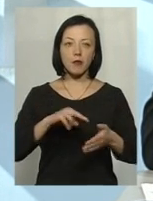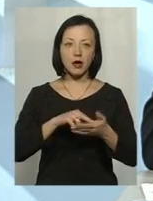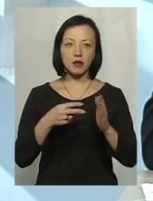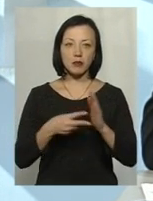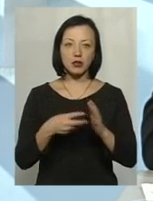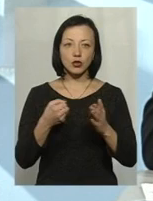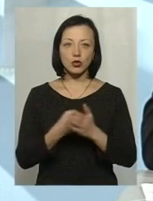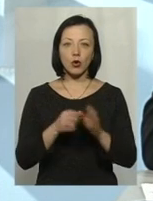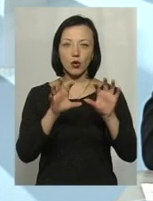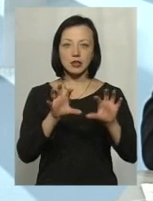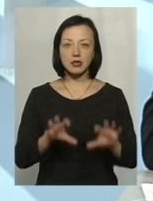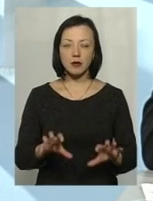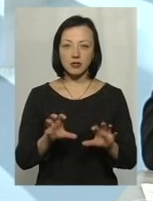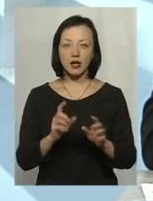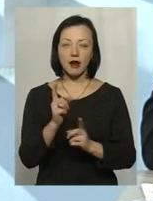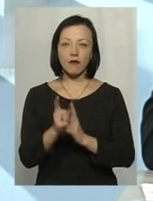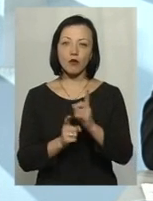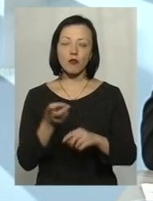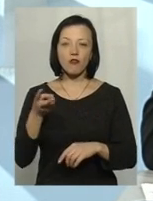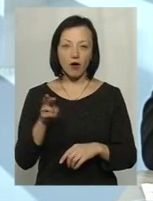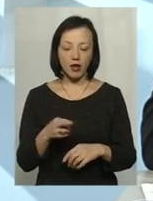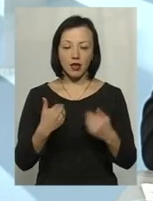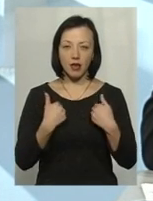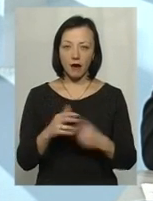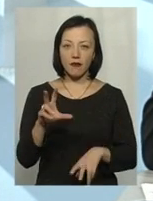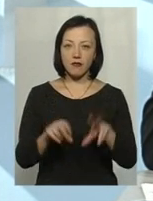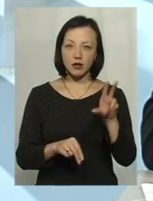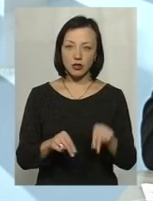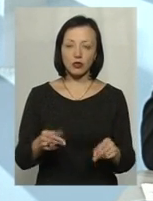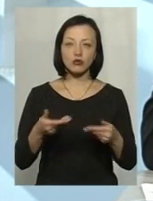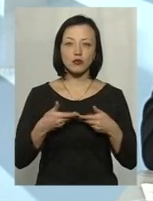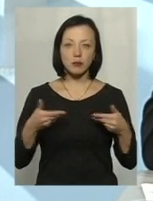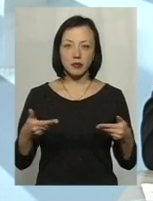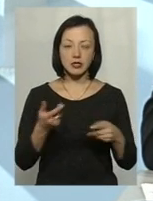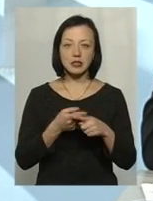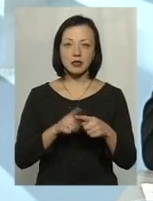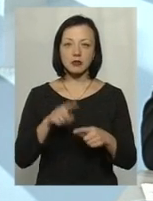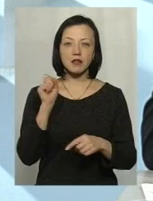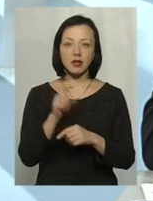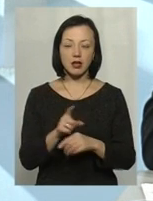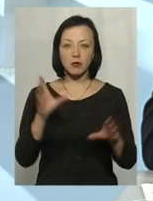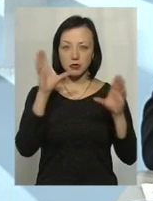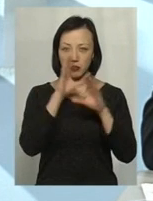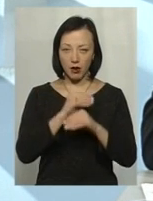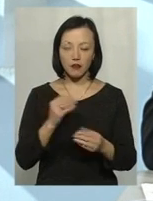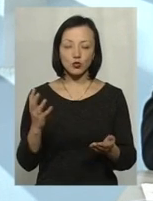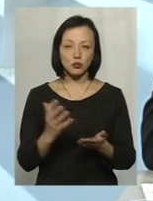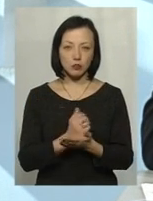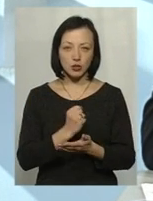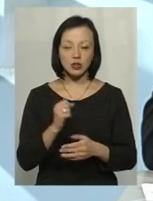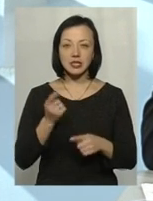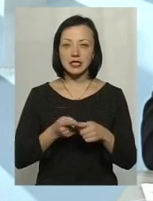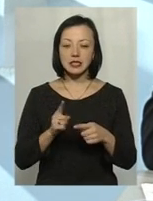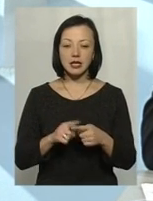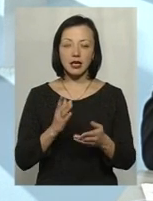концепції стратегії реформування. Я рахую, що ми з сказаним завданням справилися успішно. Це